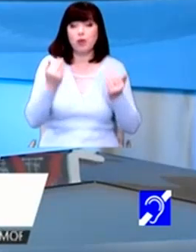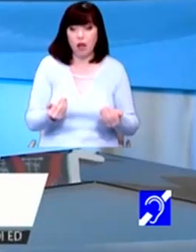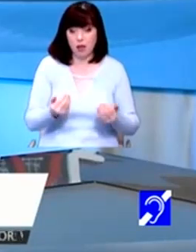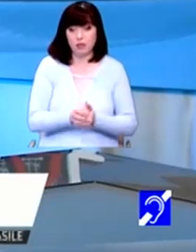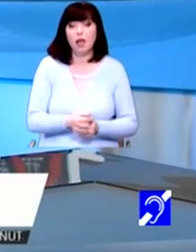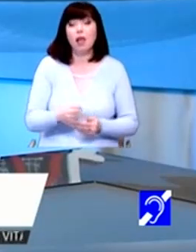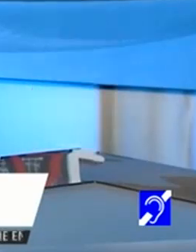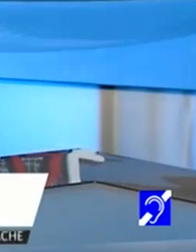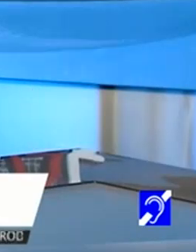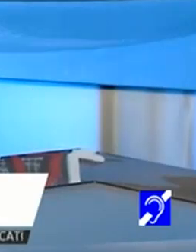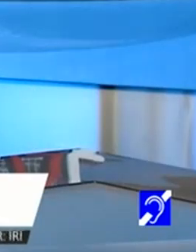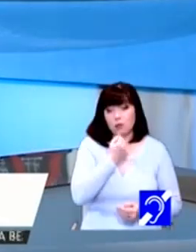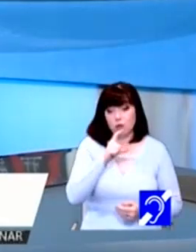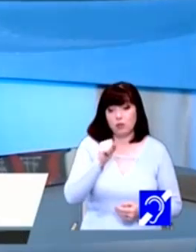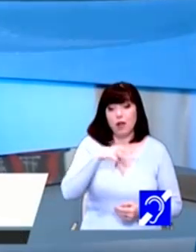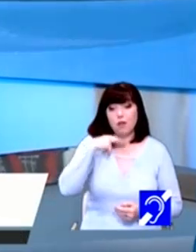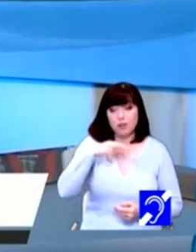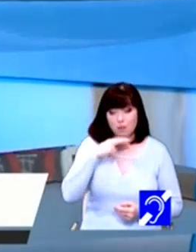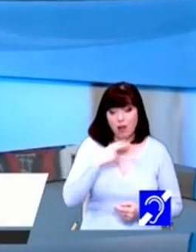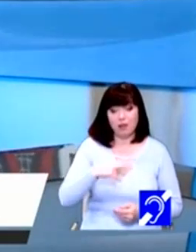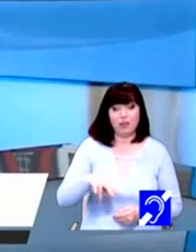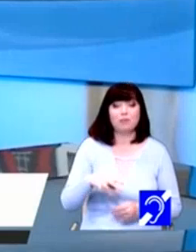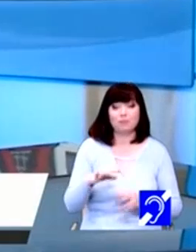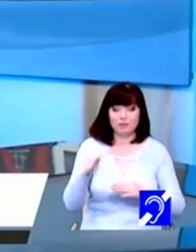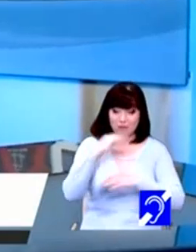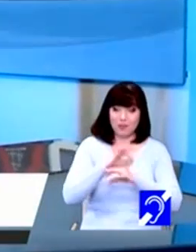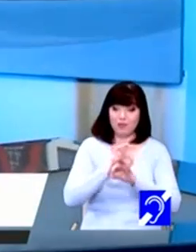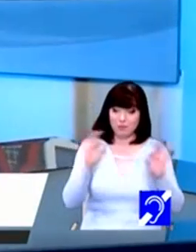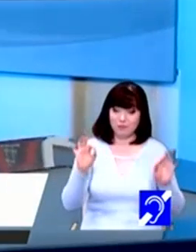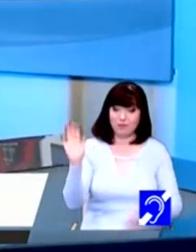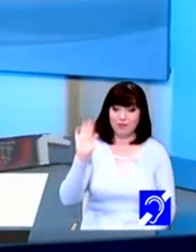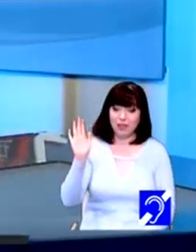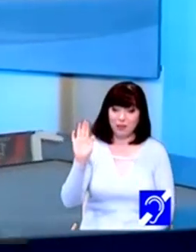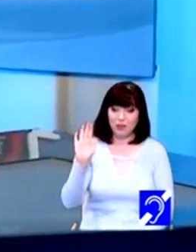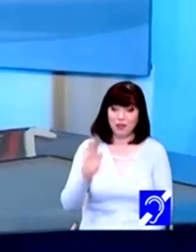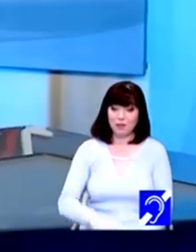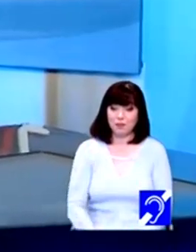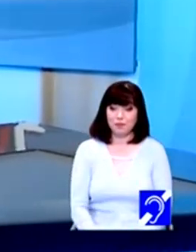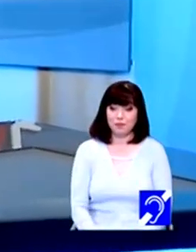Eu sunt Vadim Cheptănaru și vă mulțumesc pentru atenție. O seară liniștită să aveți. La revedere!